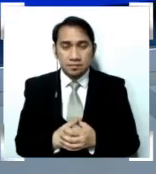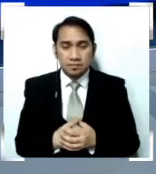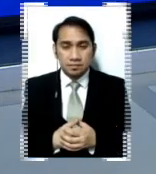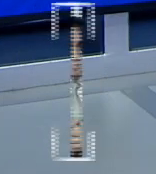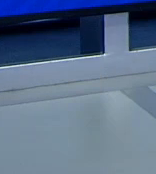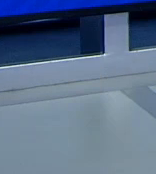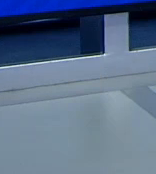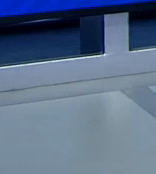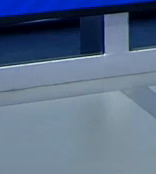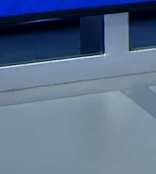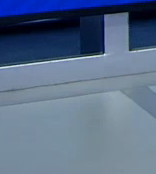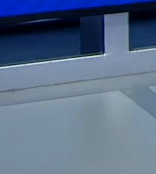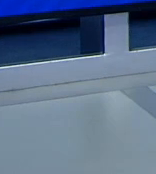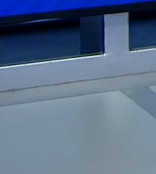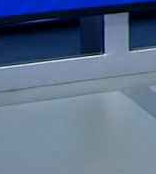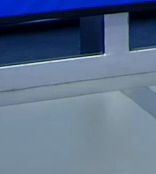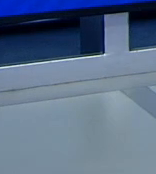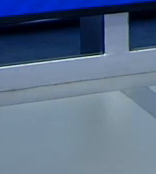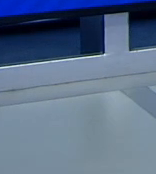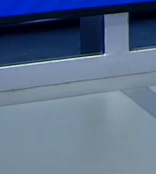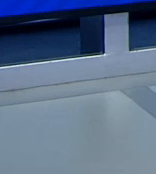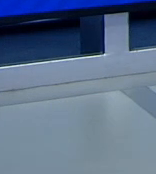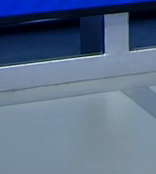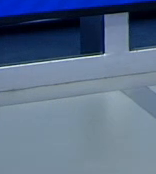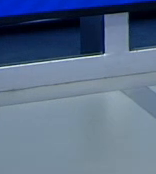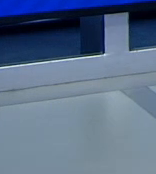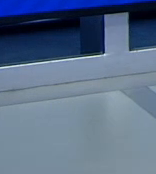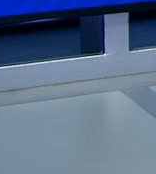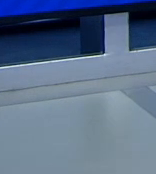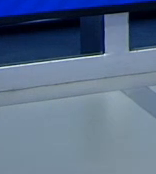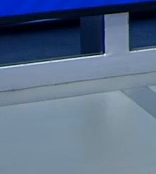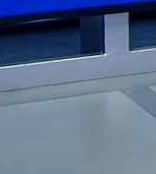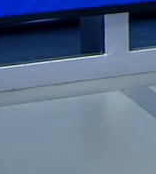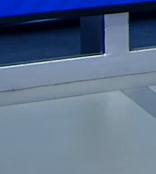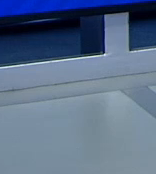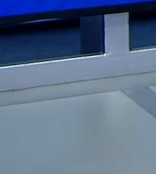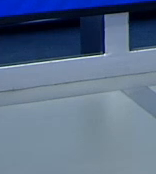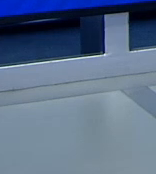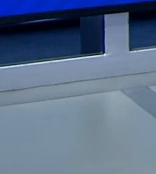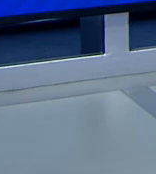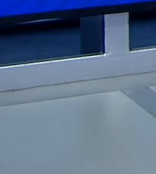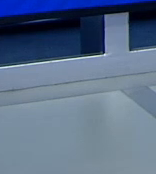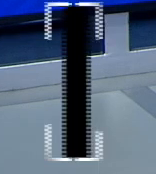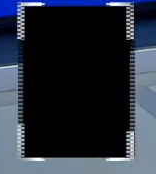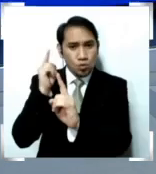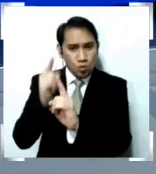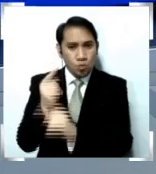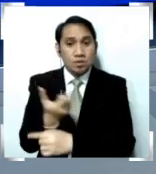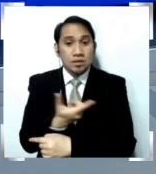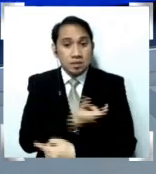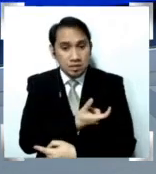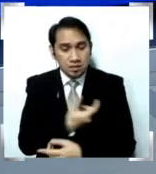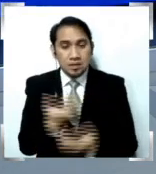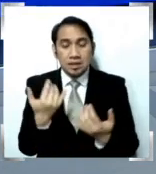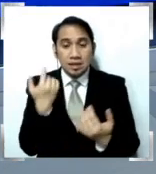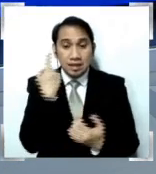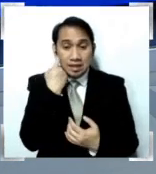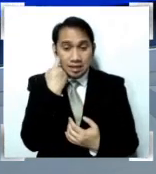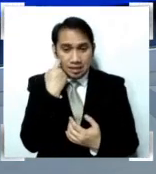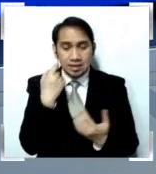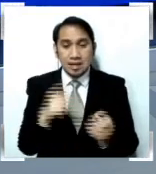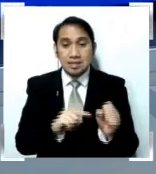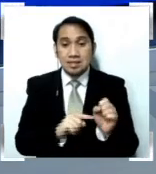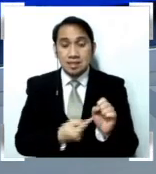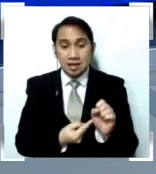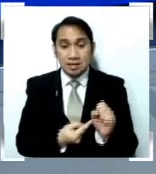Target ng vaccines are na maabot sa Nobyembre ang herd immunity sa NCR Plus. Kanina, sinimula na magturok ng Sputnik V pero